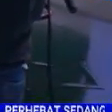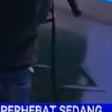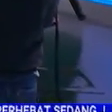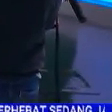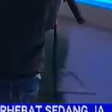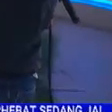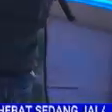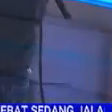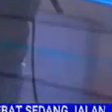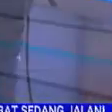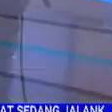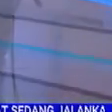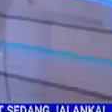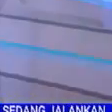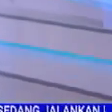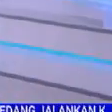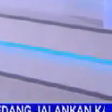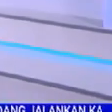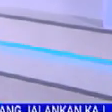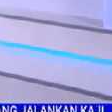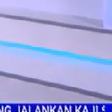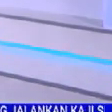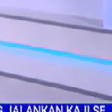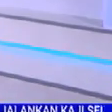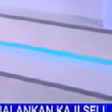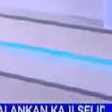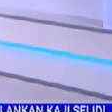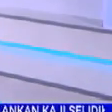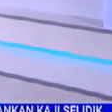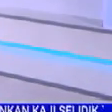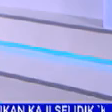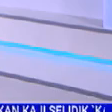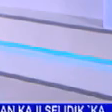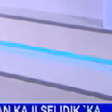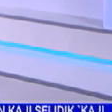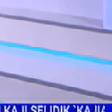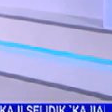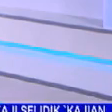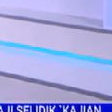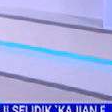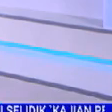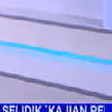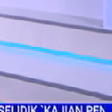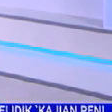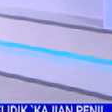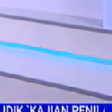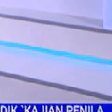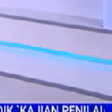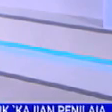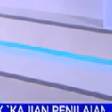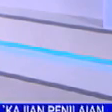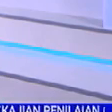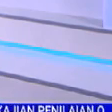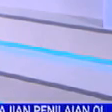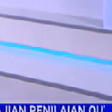Kita terus ke lintas langsung negeri-negeri. Tiada kematian babi secara besar-besaran di ladang ternakan di Sandakan akibat wabak